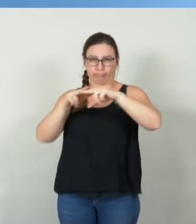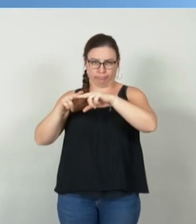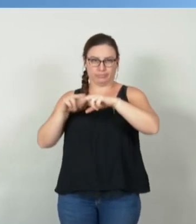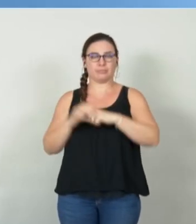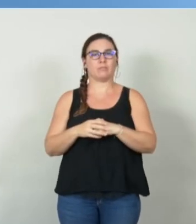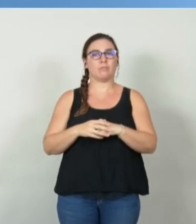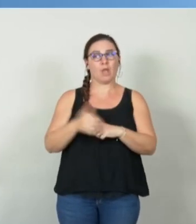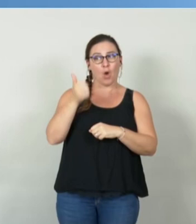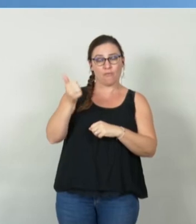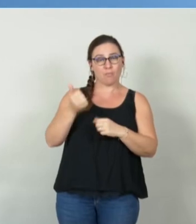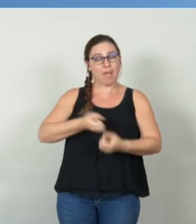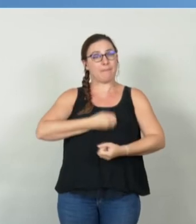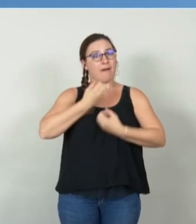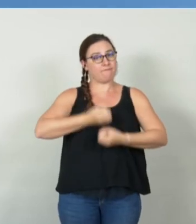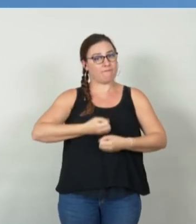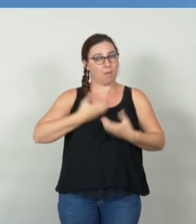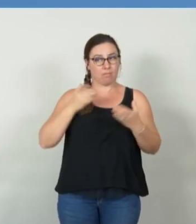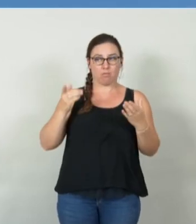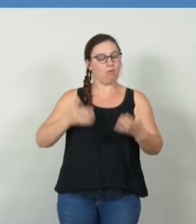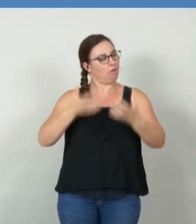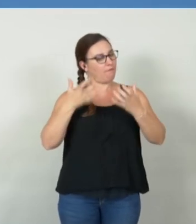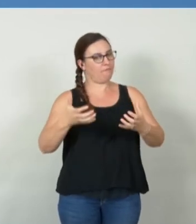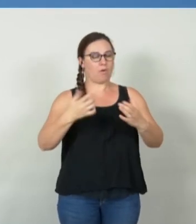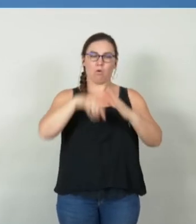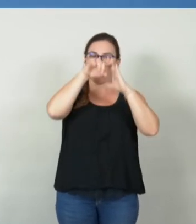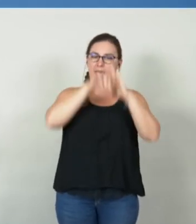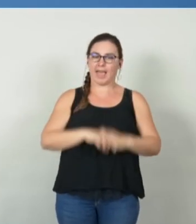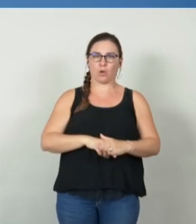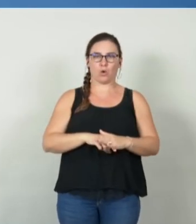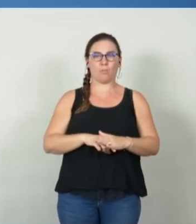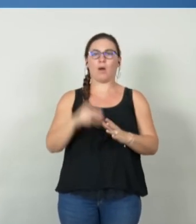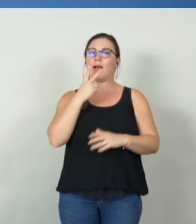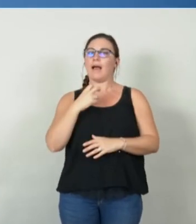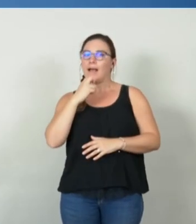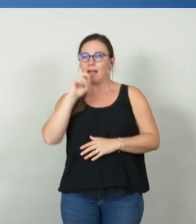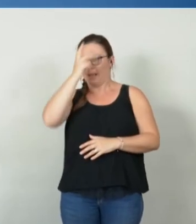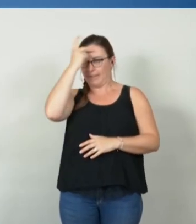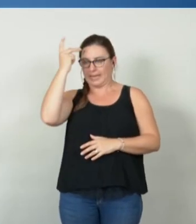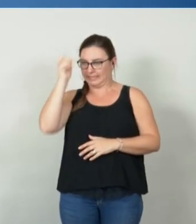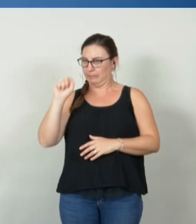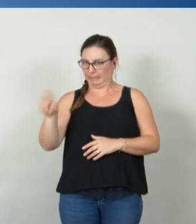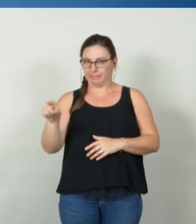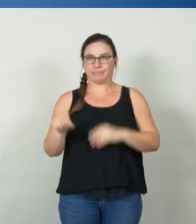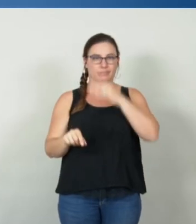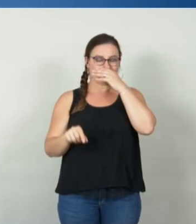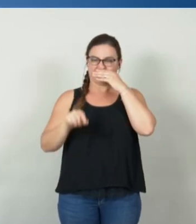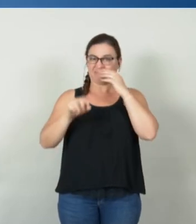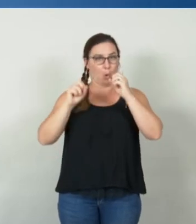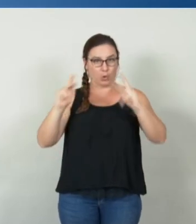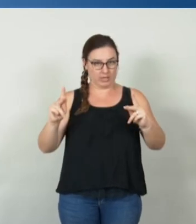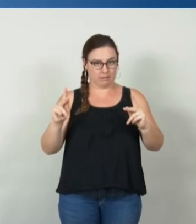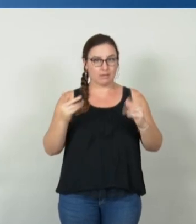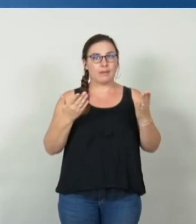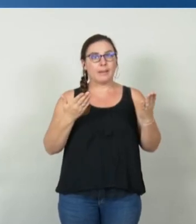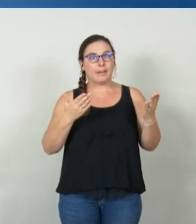vous seriez attachés Monsieur le Maire au règlement définitif de la question israélo-palestinienne très bien mais